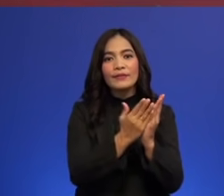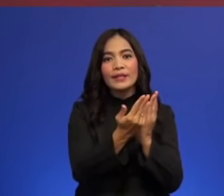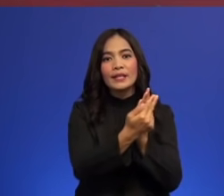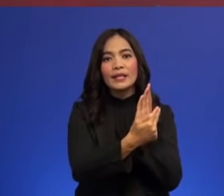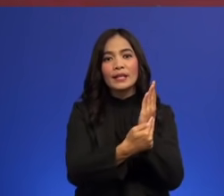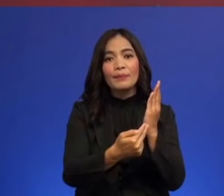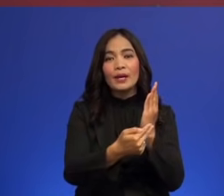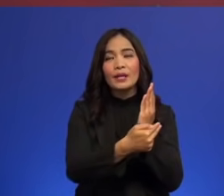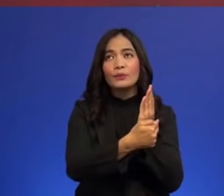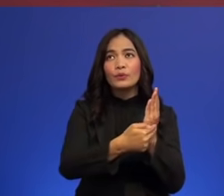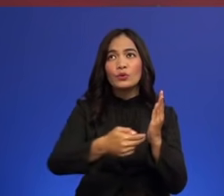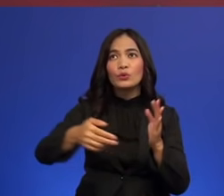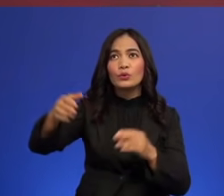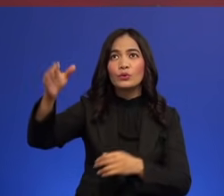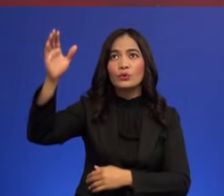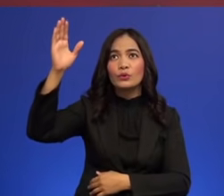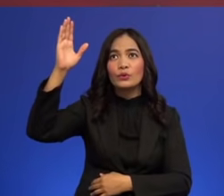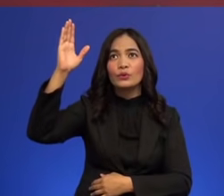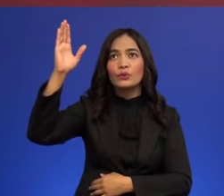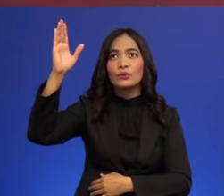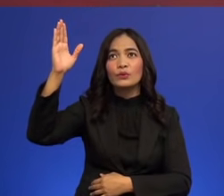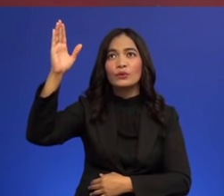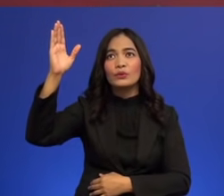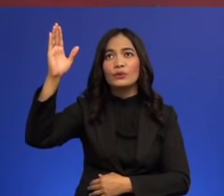demikian firman-Mu.